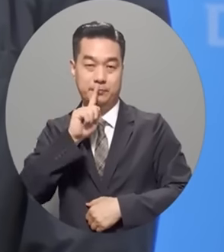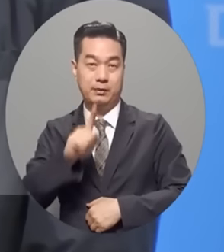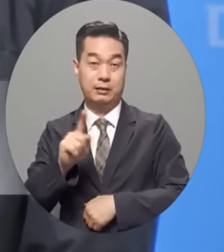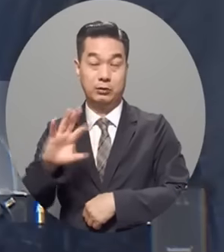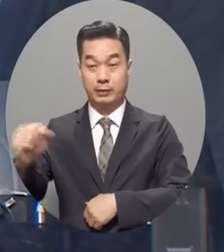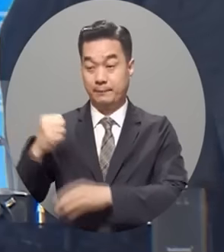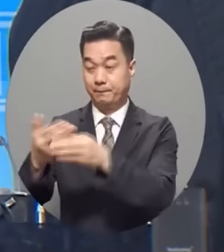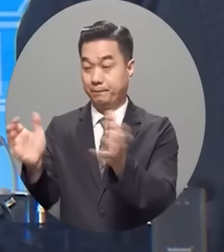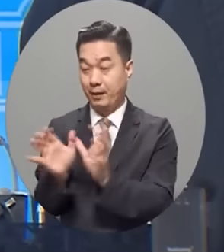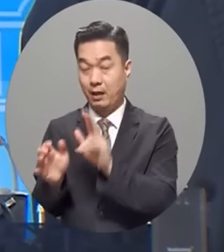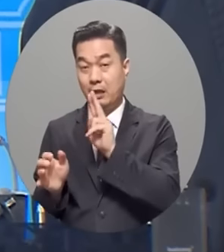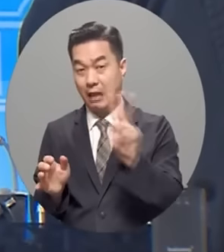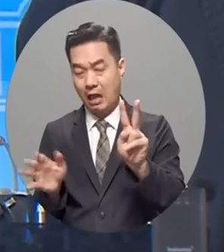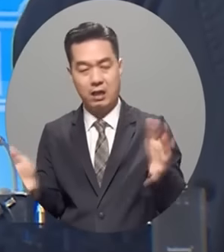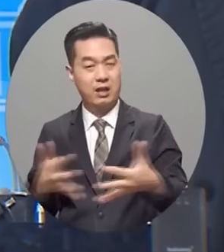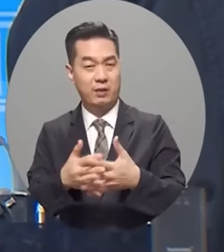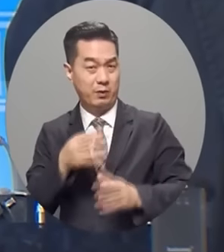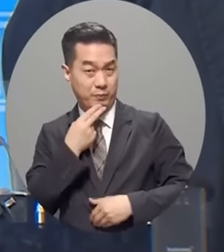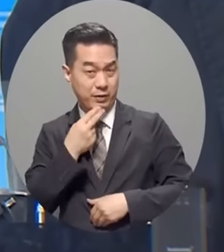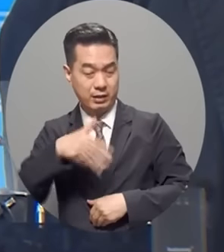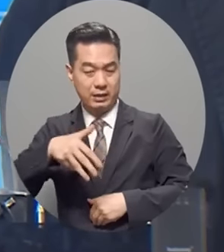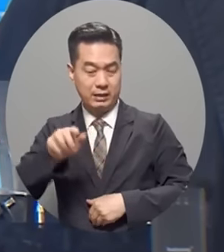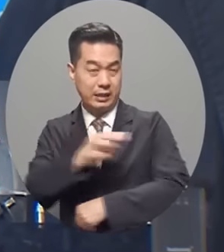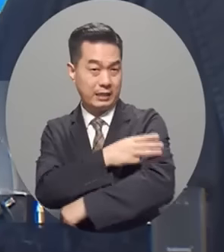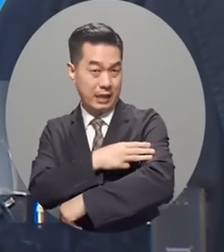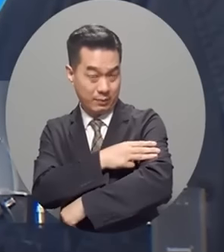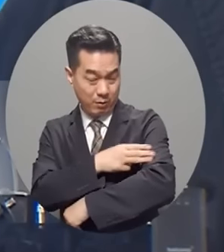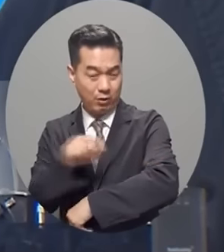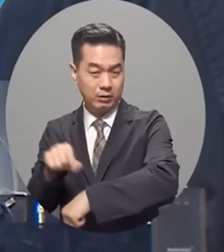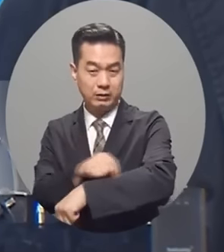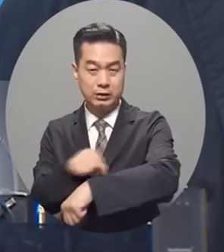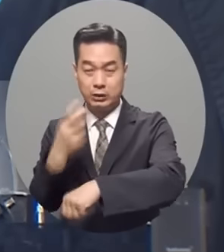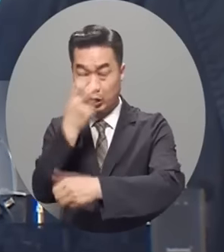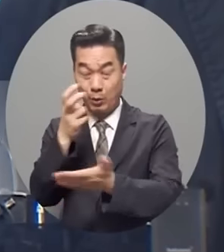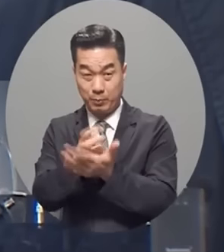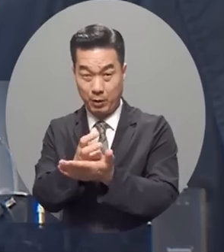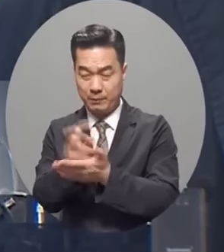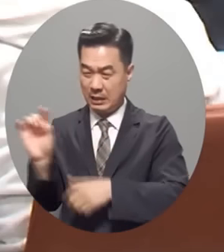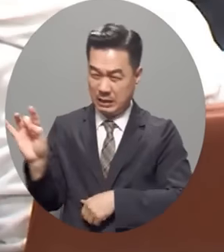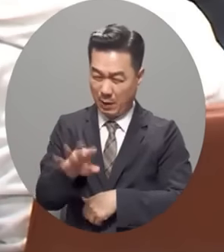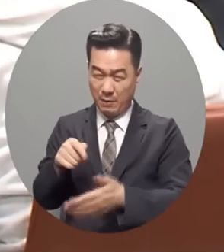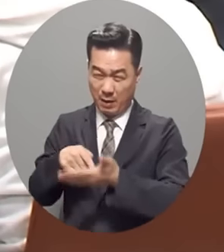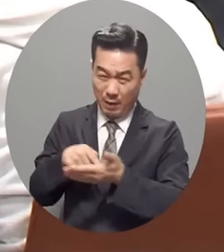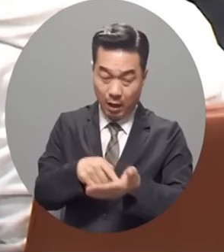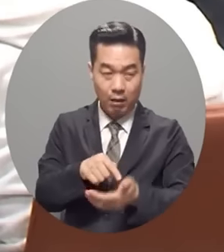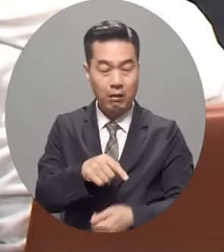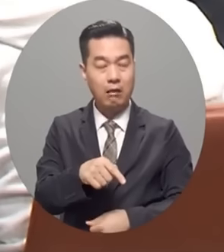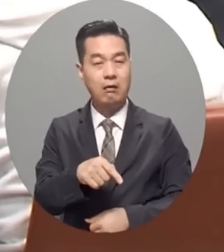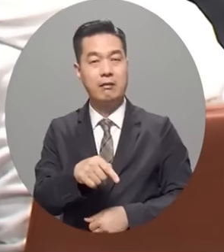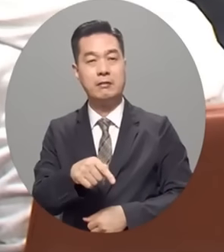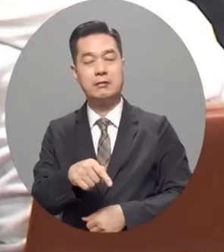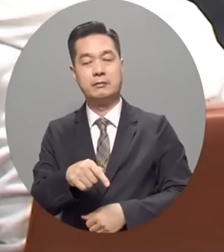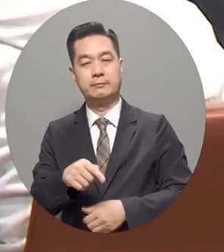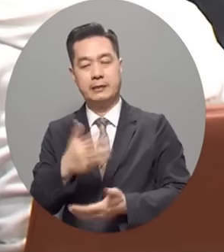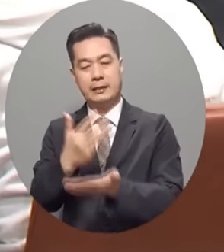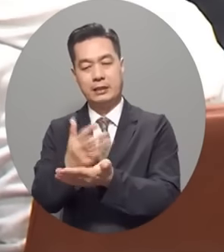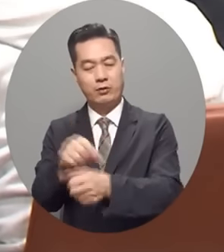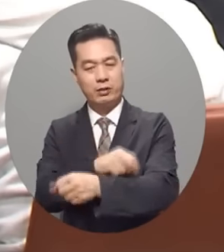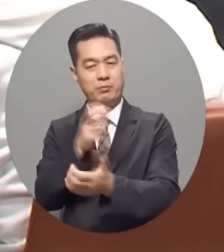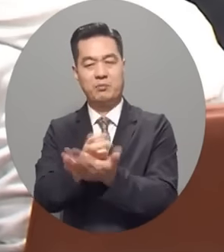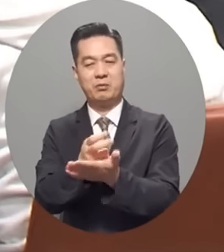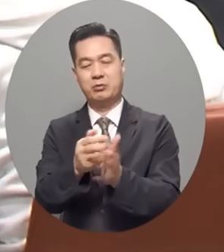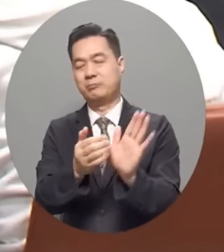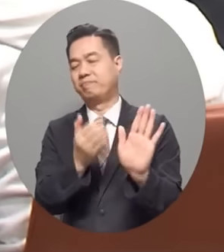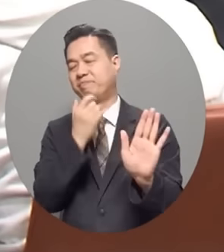국민의힘은 야당이 합의 없이 최상병 특검법을 일방적으로 밀어붙인다면 어렵게 합의한 이태원 참사 특별법도 처리할 수 없다고 맞서고